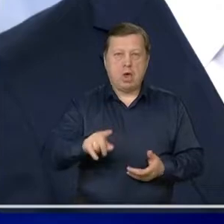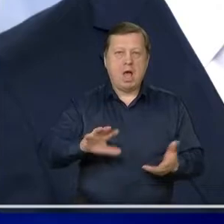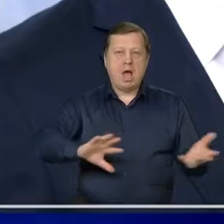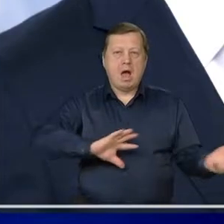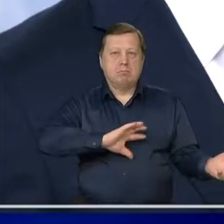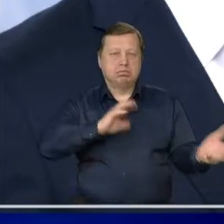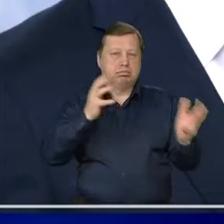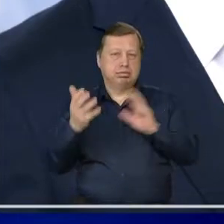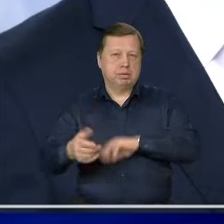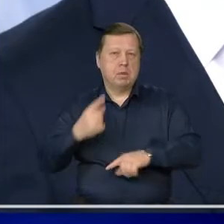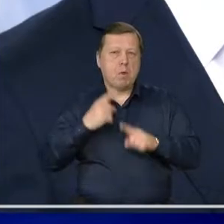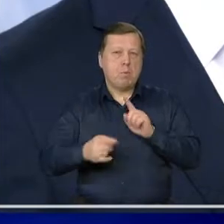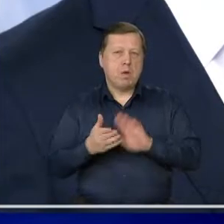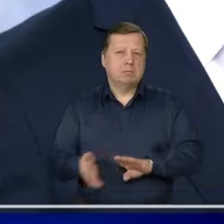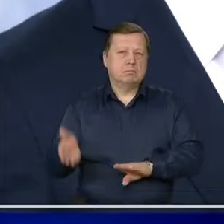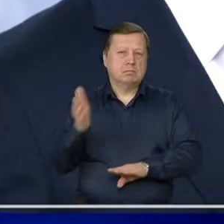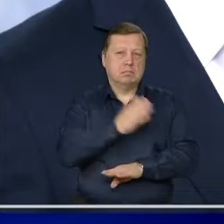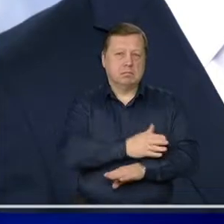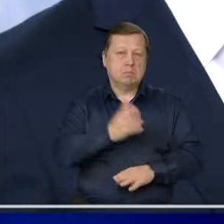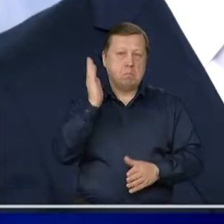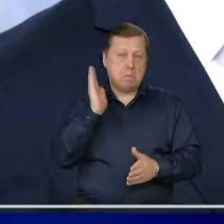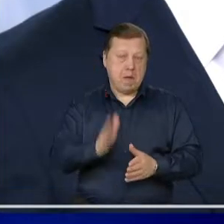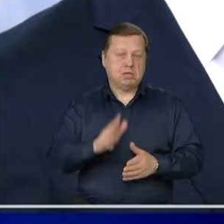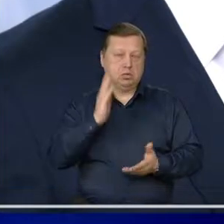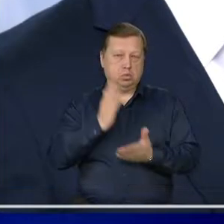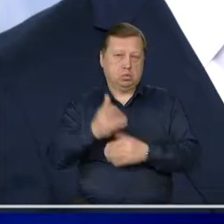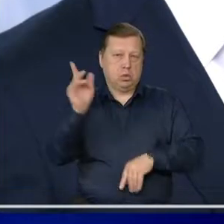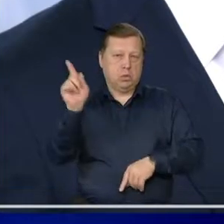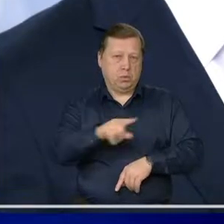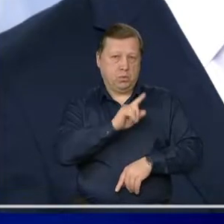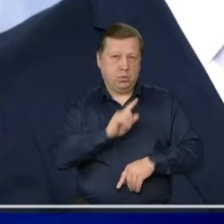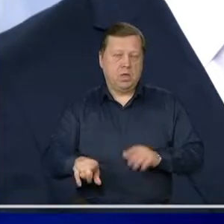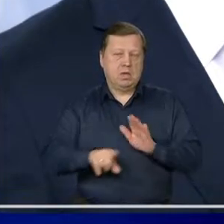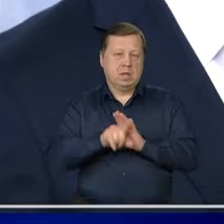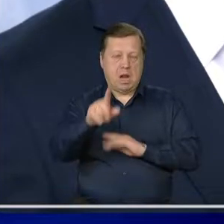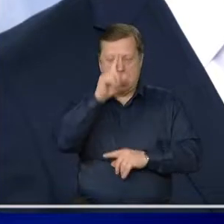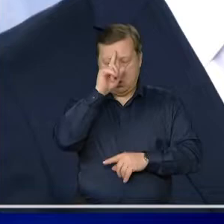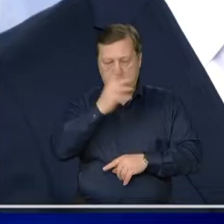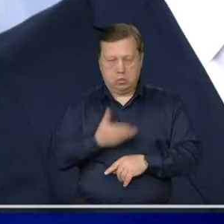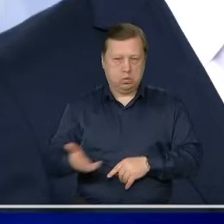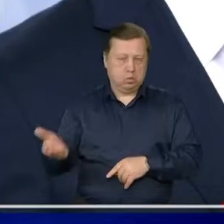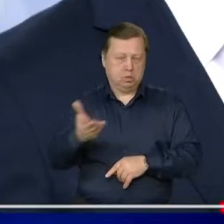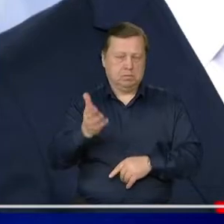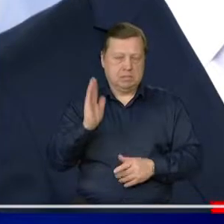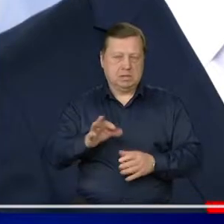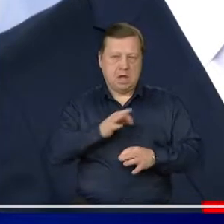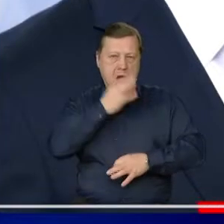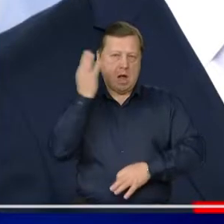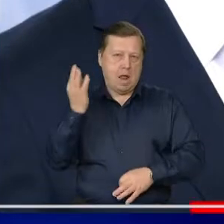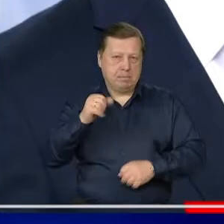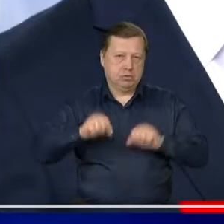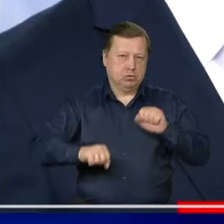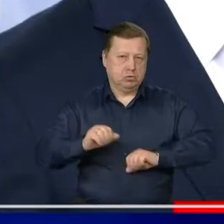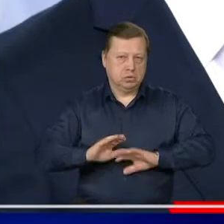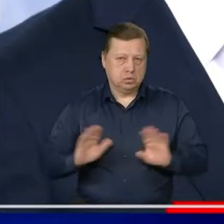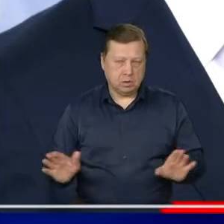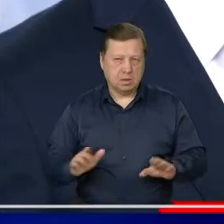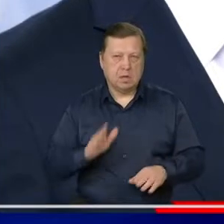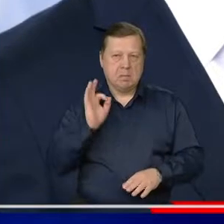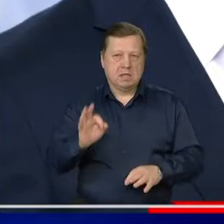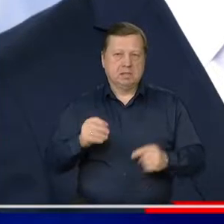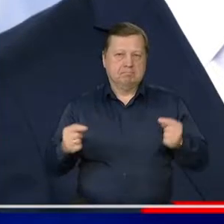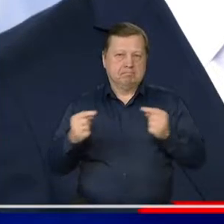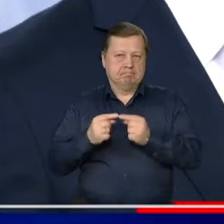wywołanym przez polityków PO przebieranych w togi i będą służyły wszystkim Polakom uproszczoną usprawnienia sądownictwo uczynią je